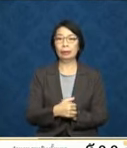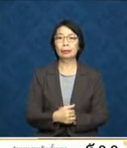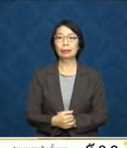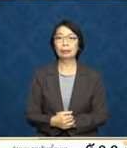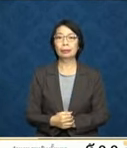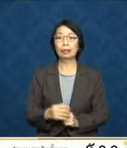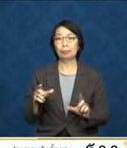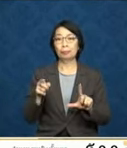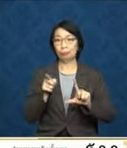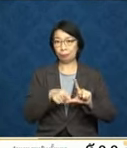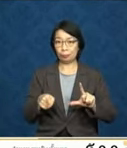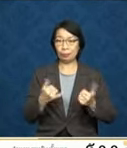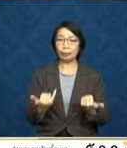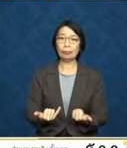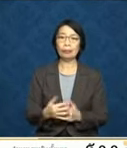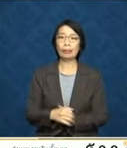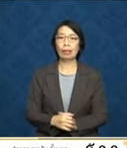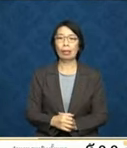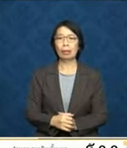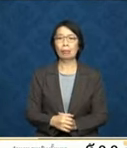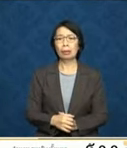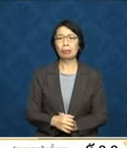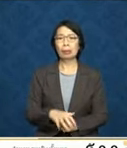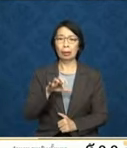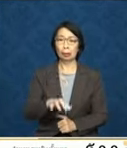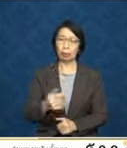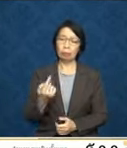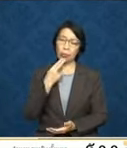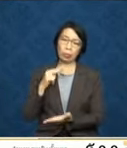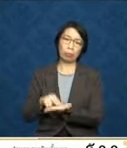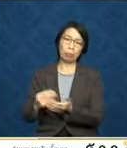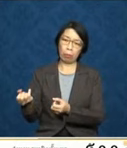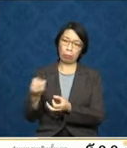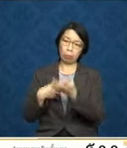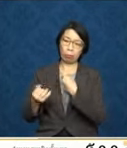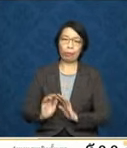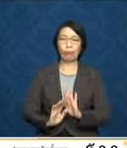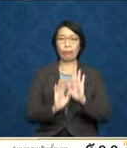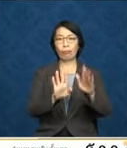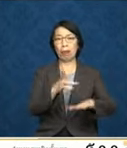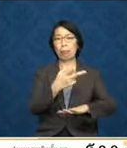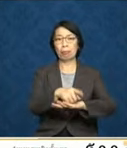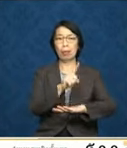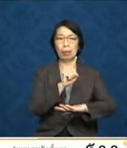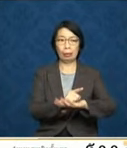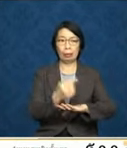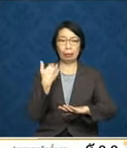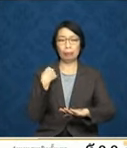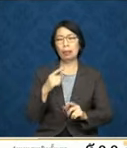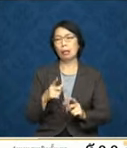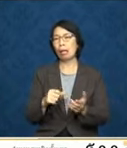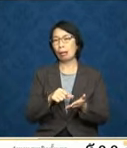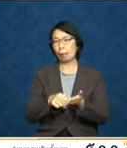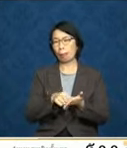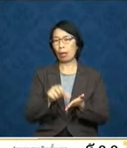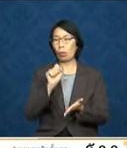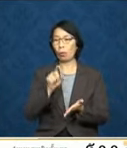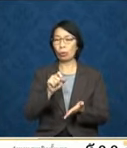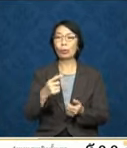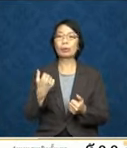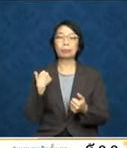มมีเรื่องเดือดร้อนของพี่น้องประชาชนในพื้นที่ร้องเรียนต่อท่านประธานผ่านไปยังหน่วยงานที่เกี่ยวข้องเพื่อเร่งรัดให้เกิดการแก้ปัญหาอยู่ด้วยกัน